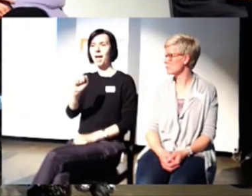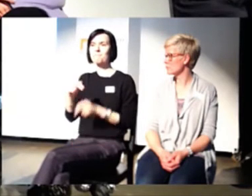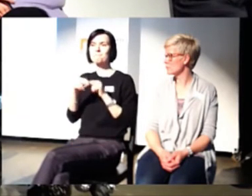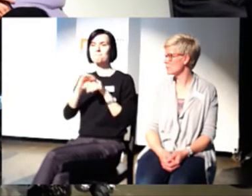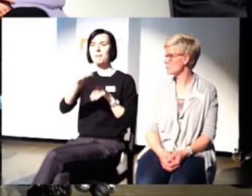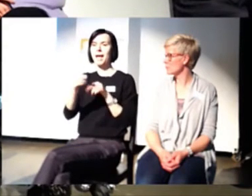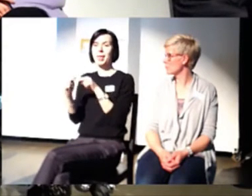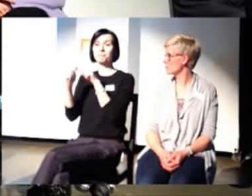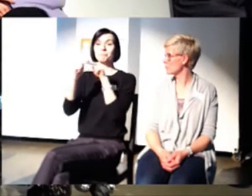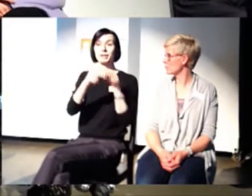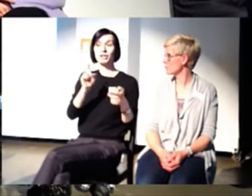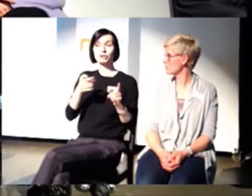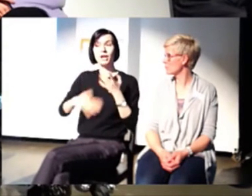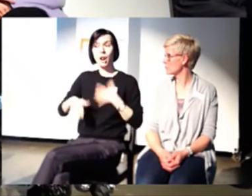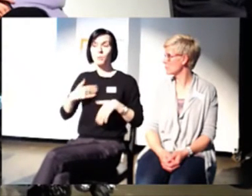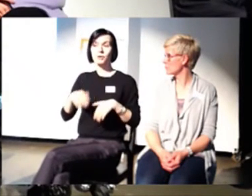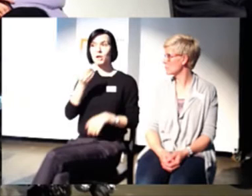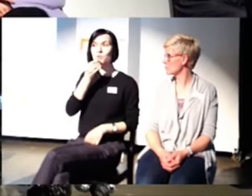alkoholiostoksen, jos semmoista harrastaa.